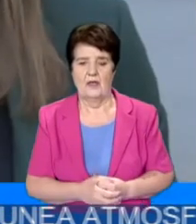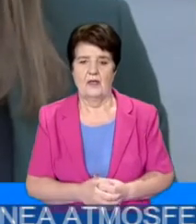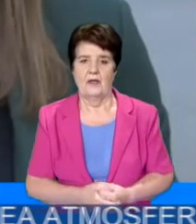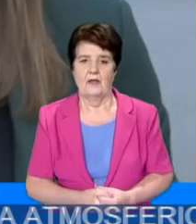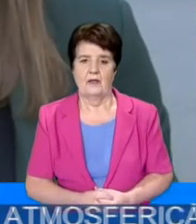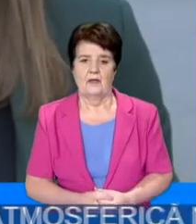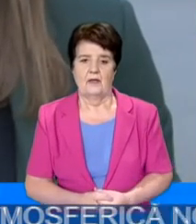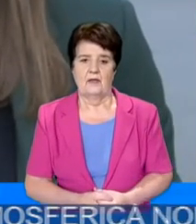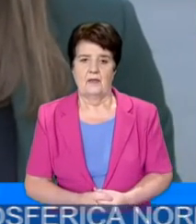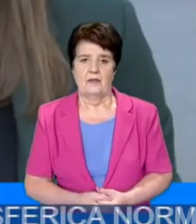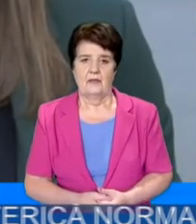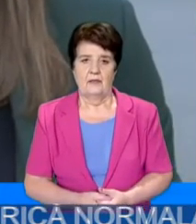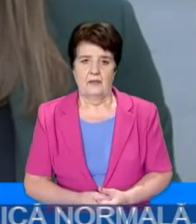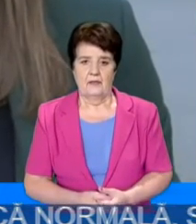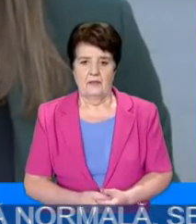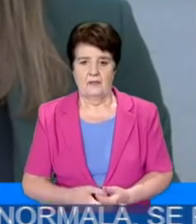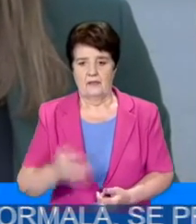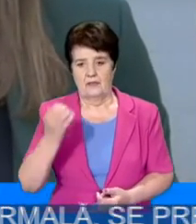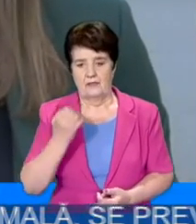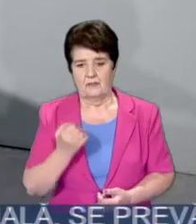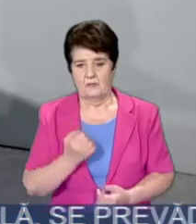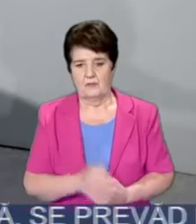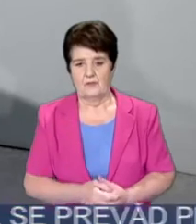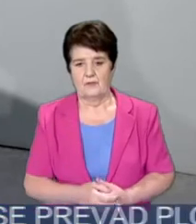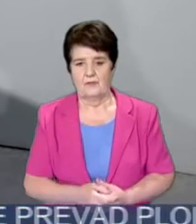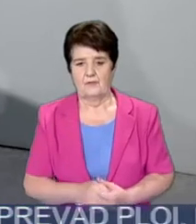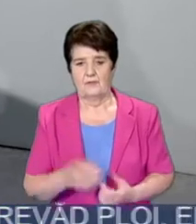au fost informațiile. Valeria, îți mulțumesc. Continuăm cu alte știri.